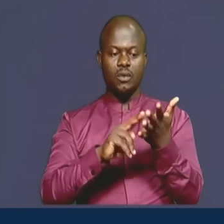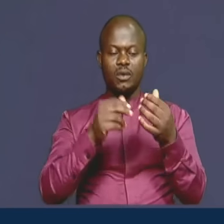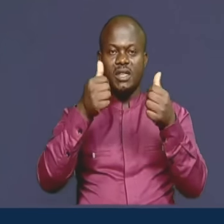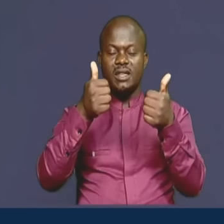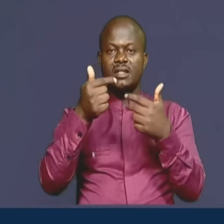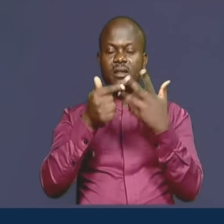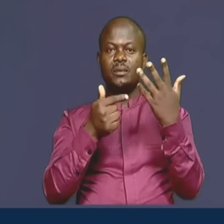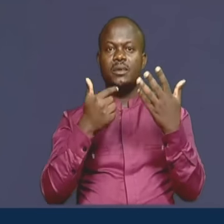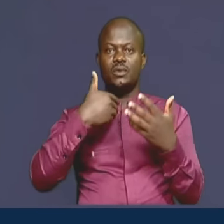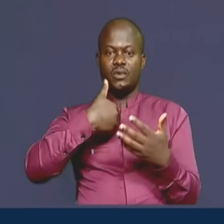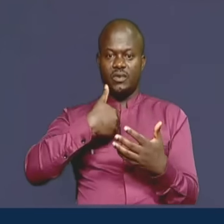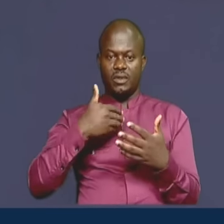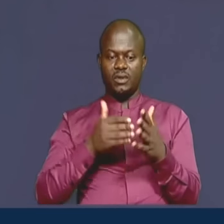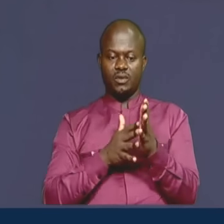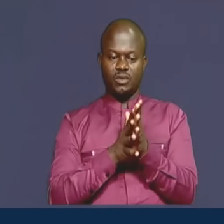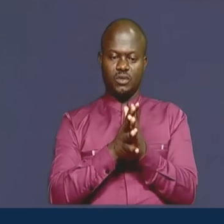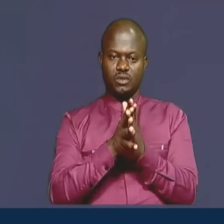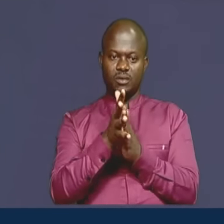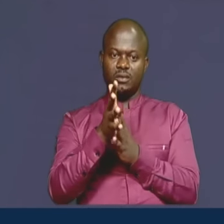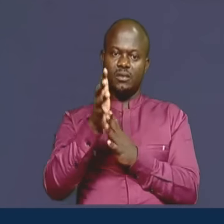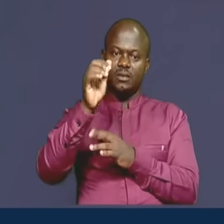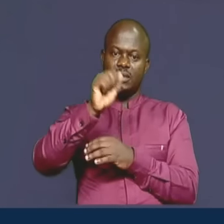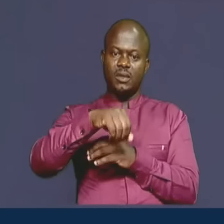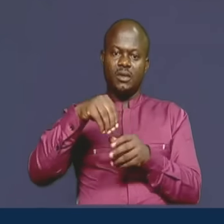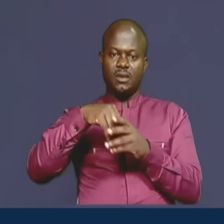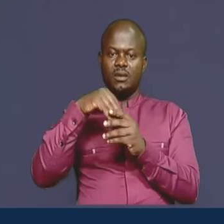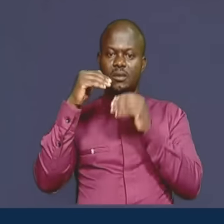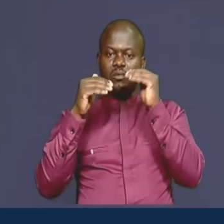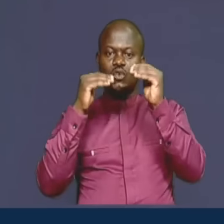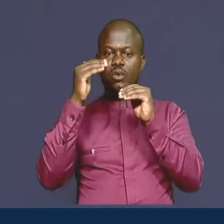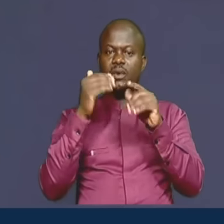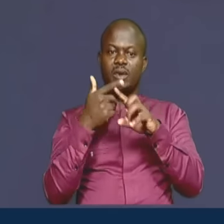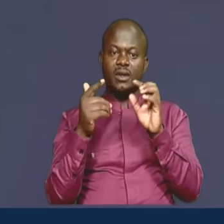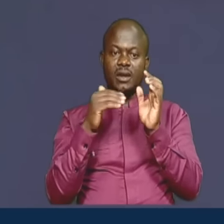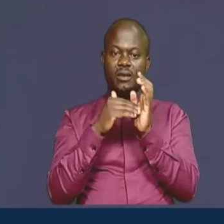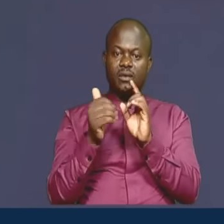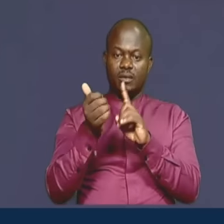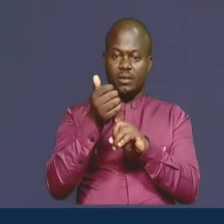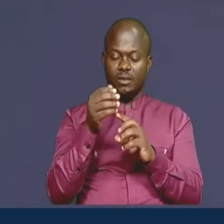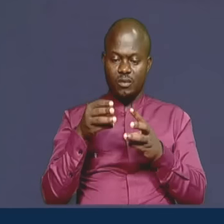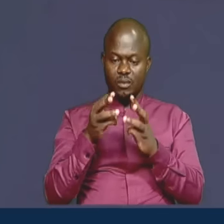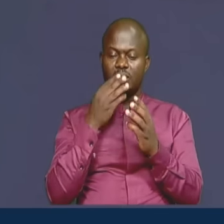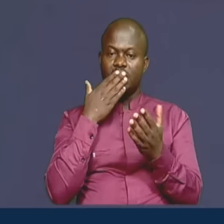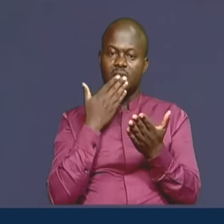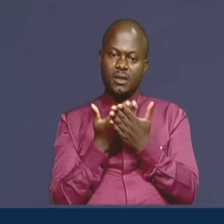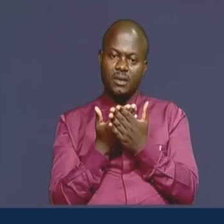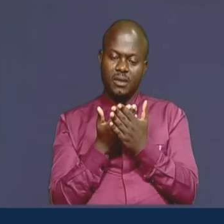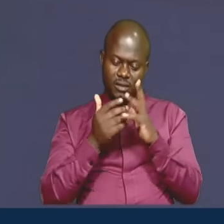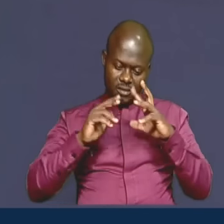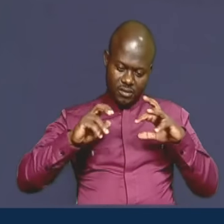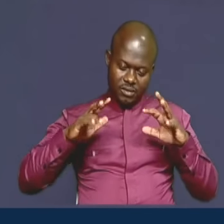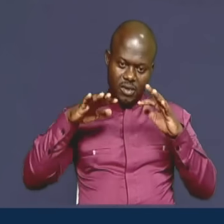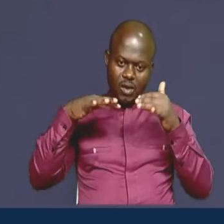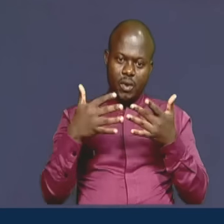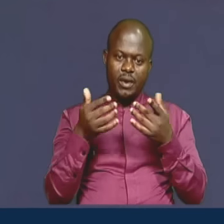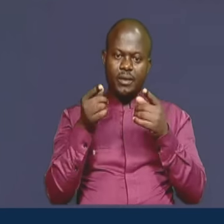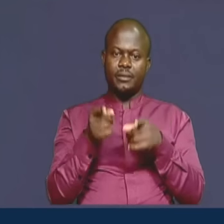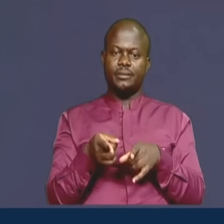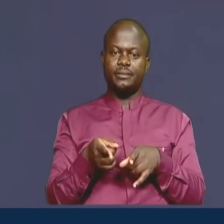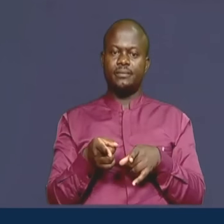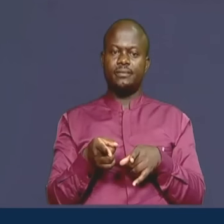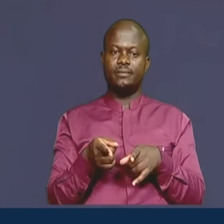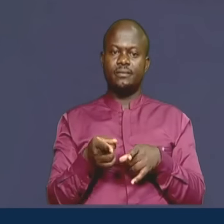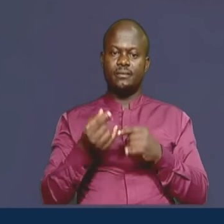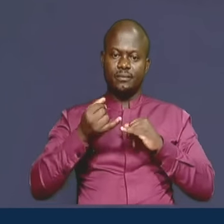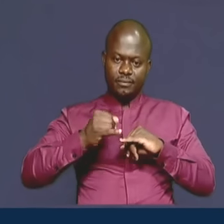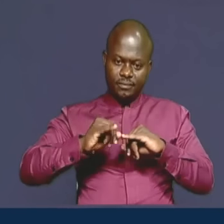dufite tugashora birushijeho muri uru rwego ndetse tukagera n'uburyo bwiza bwo gusuzuma aho tugeze dushyira mu